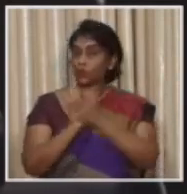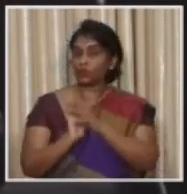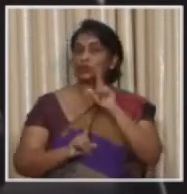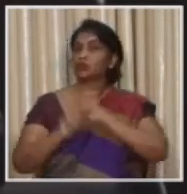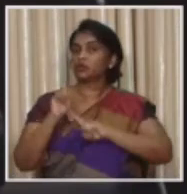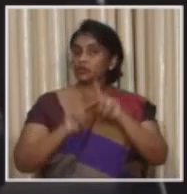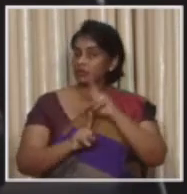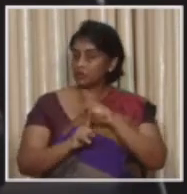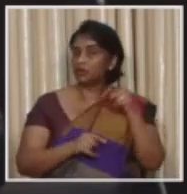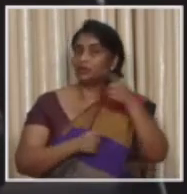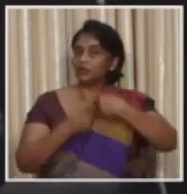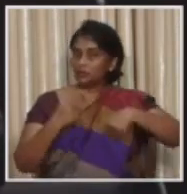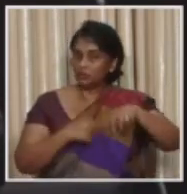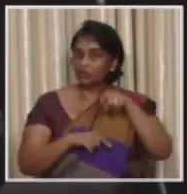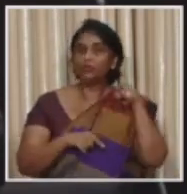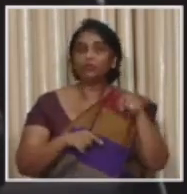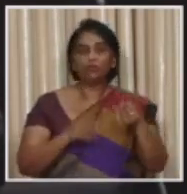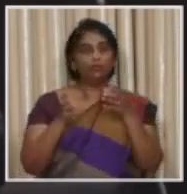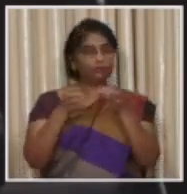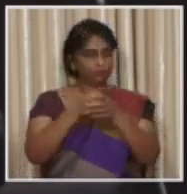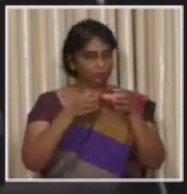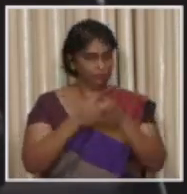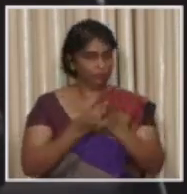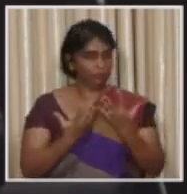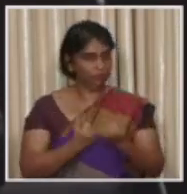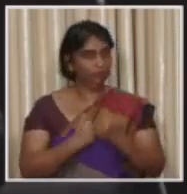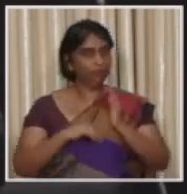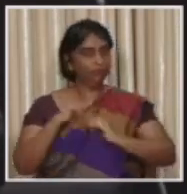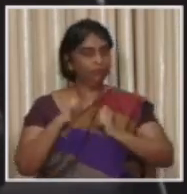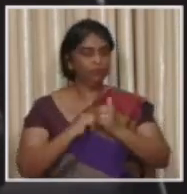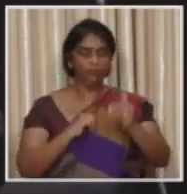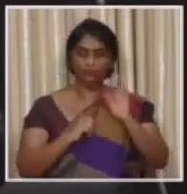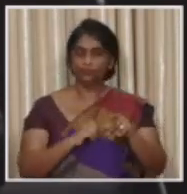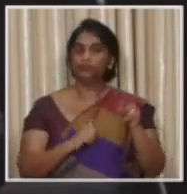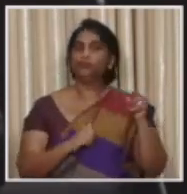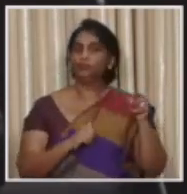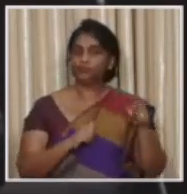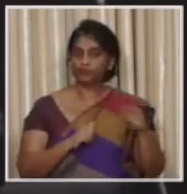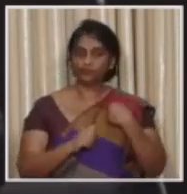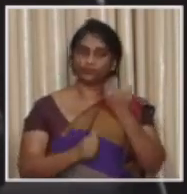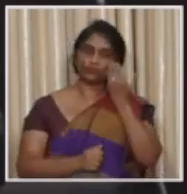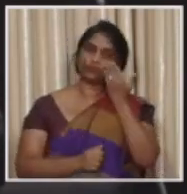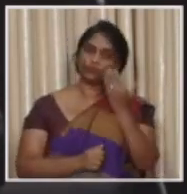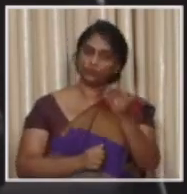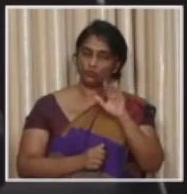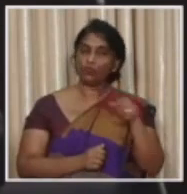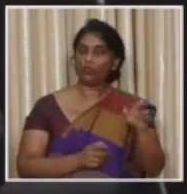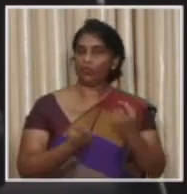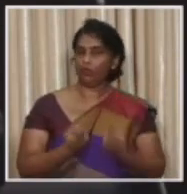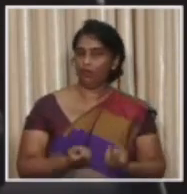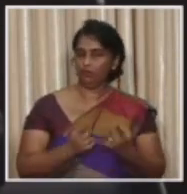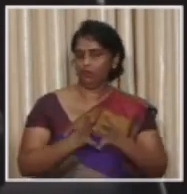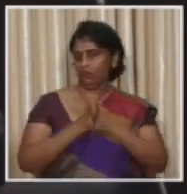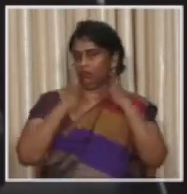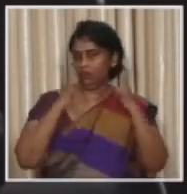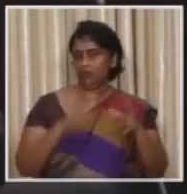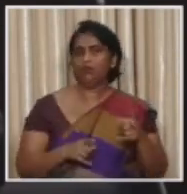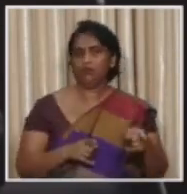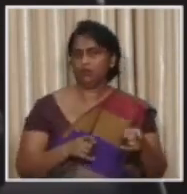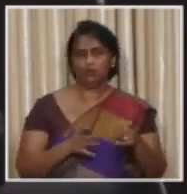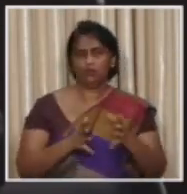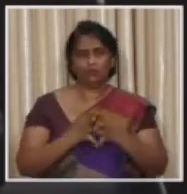මේ නිලධාරීත් එක්ක ඒ අංශවලට අවශ්‍ය කරන වැඩසටහන හදන්න තියෙන්නේ. එනිසා මෙතන අපි දකිනවා මේ අඩුපාඩු ගොඩක් මෙතන තියෙනවා. දැන්